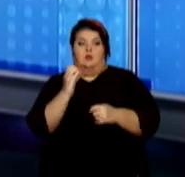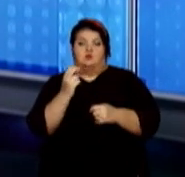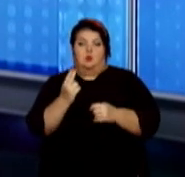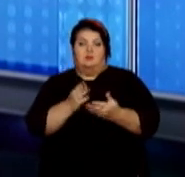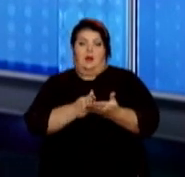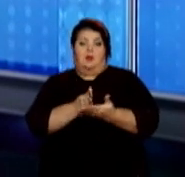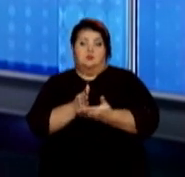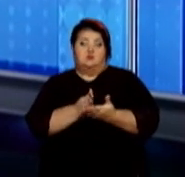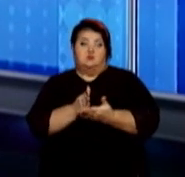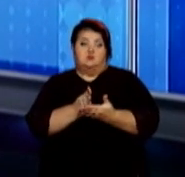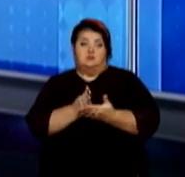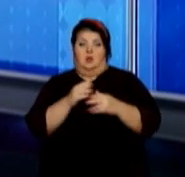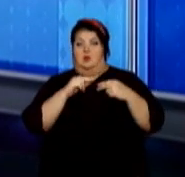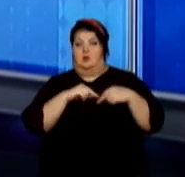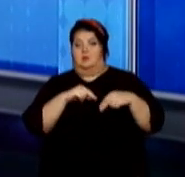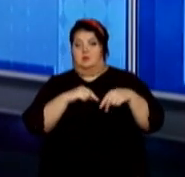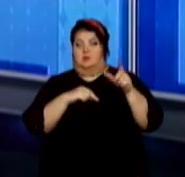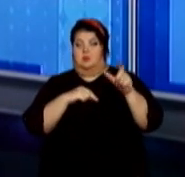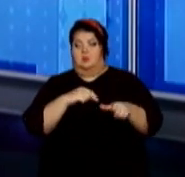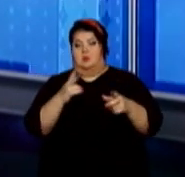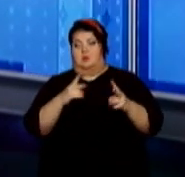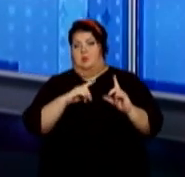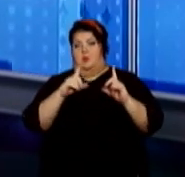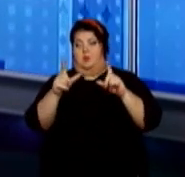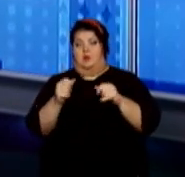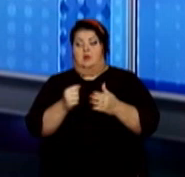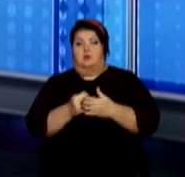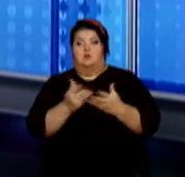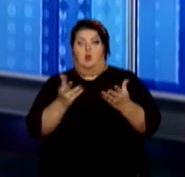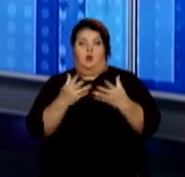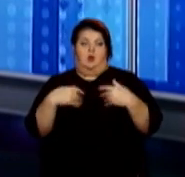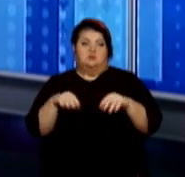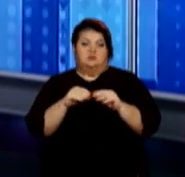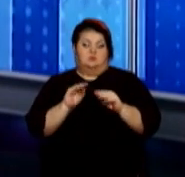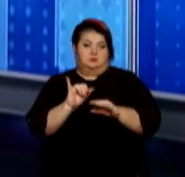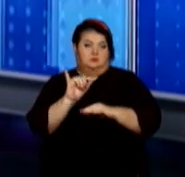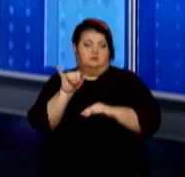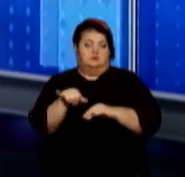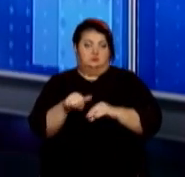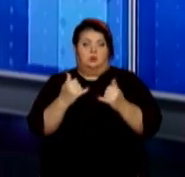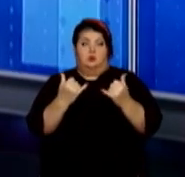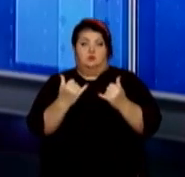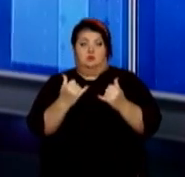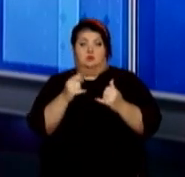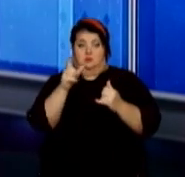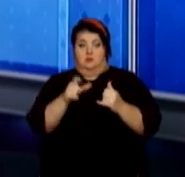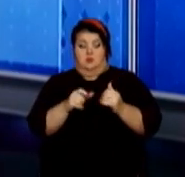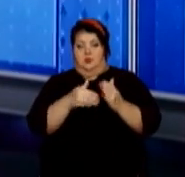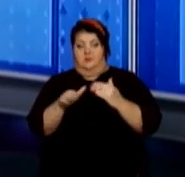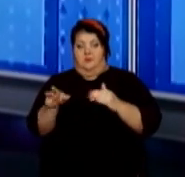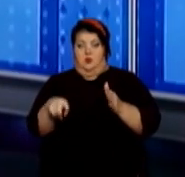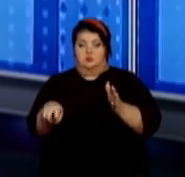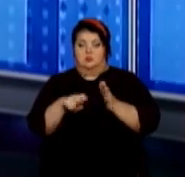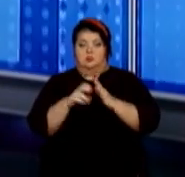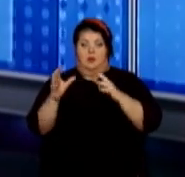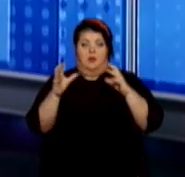Так? Співробітнику інспектора потрібно поїхати до якоїсь сім'ї. На сьогодні він виходить, сідає на автобус,